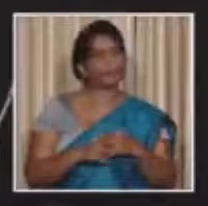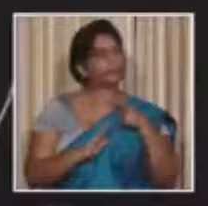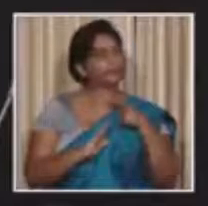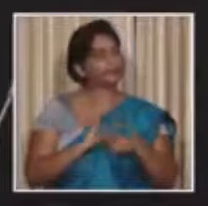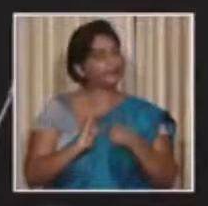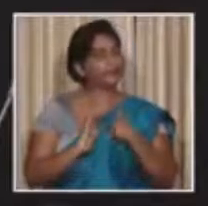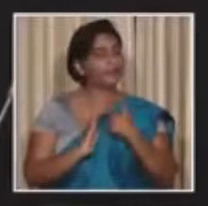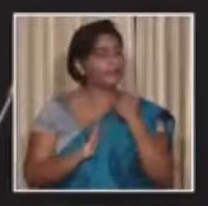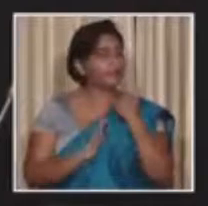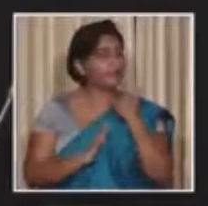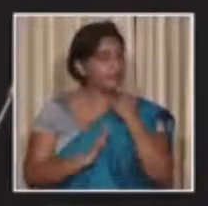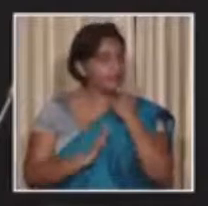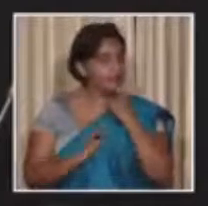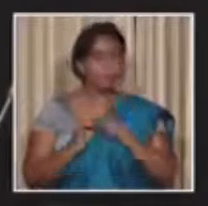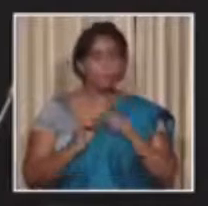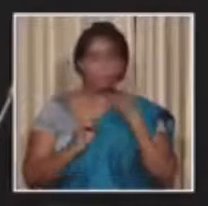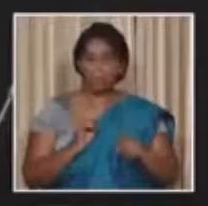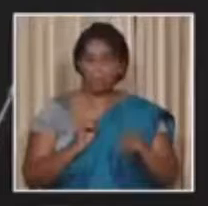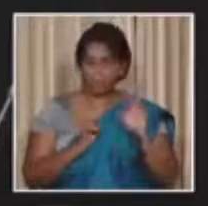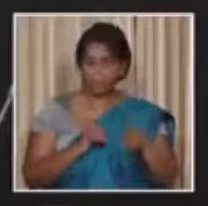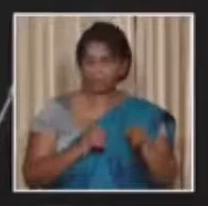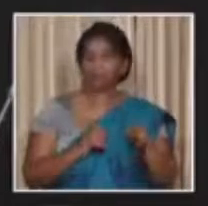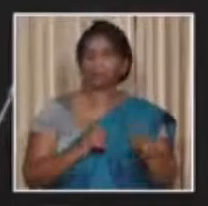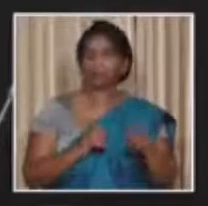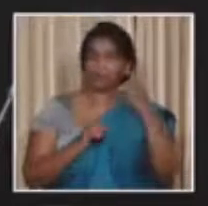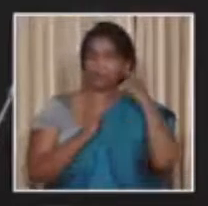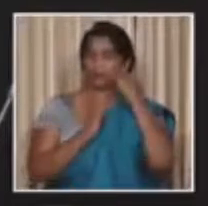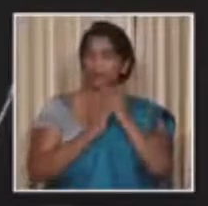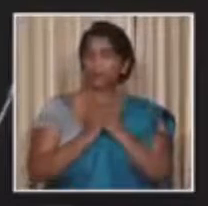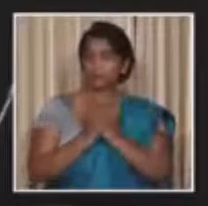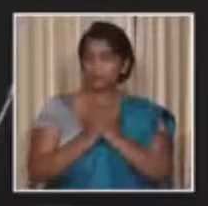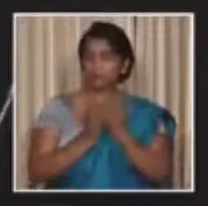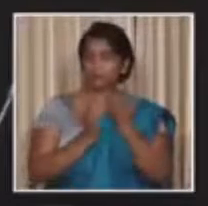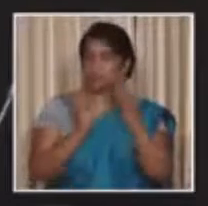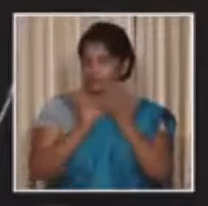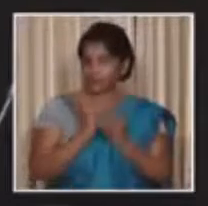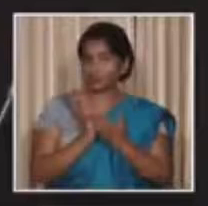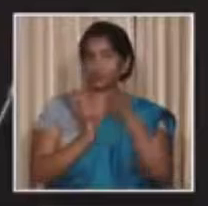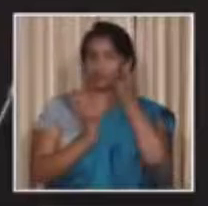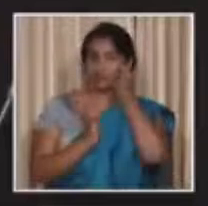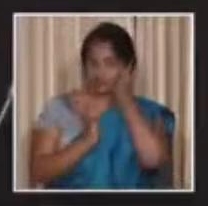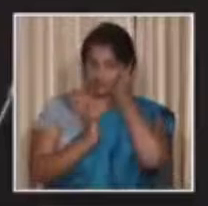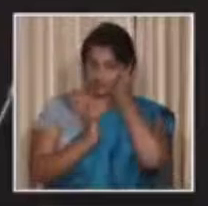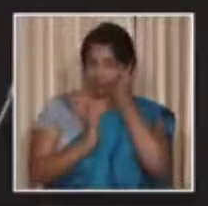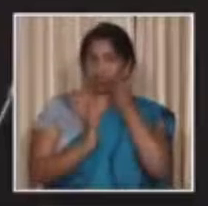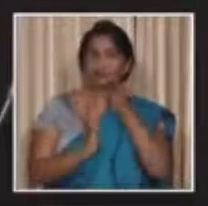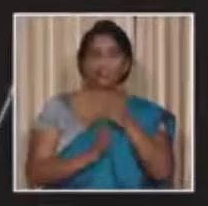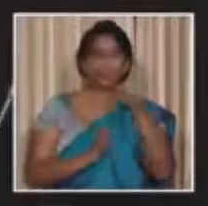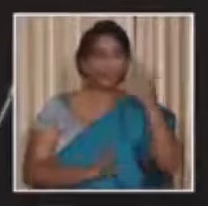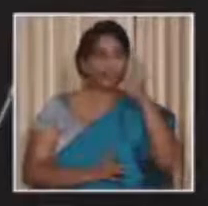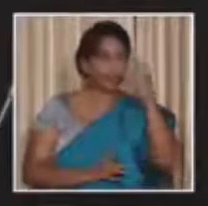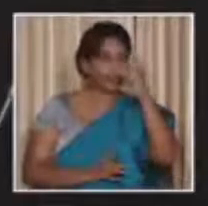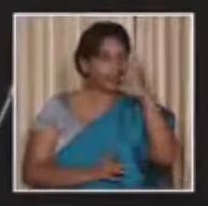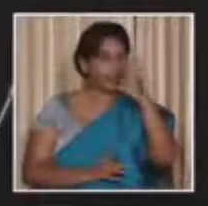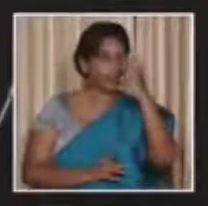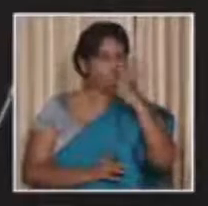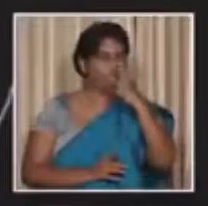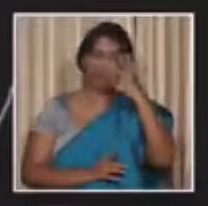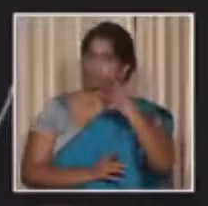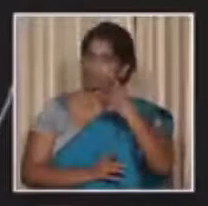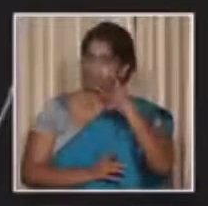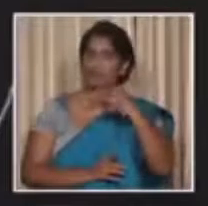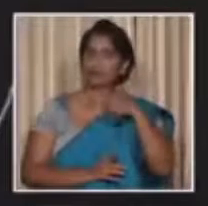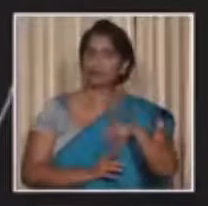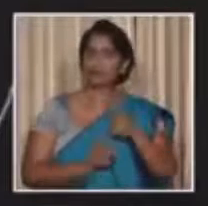තේ මණ්ඩලය මගින් අදාළ කරුසා ඉදිරිපත් කළ යුතු යෝජනාත් අංක 1 2 3 4 යටතේ අද